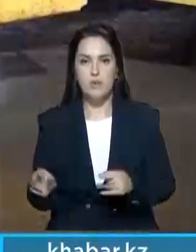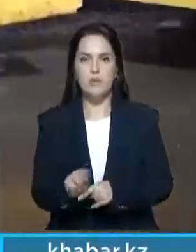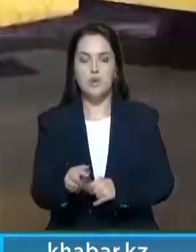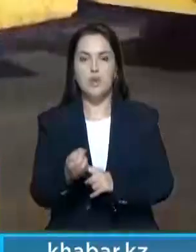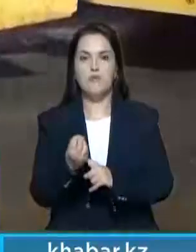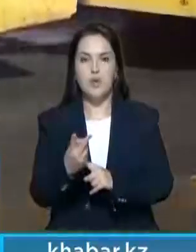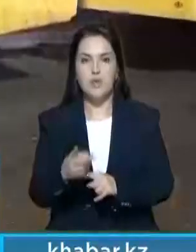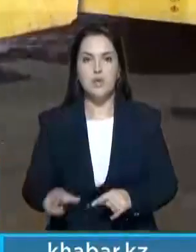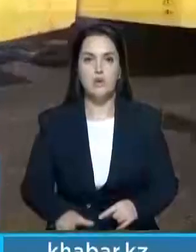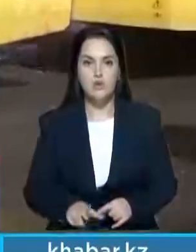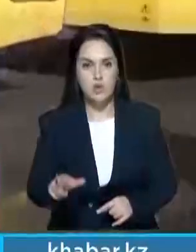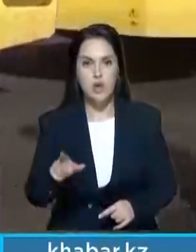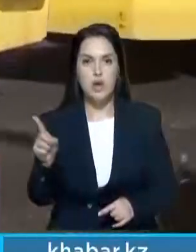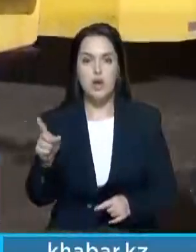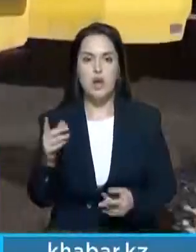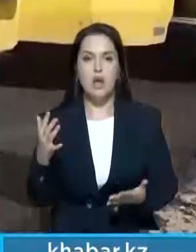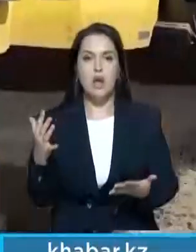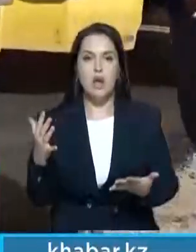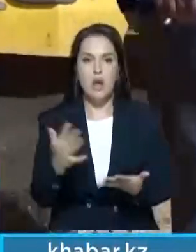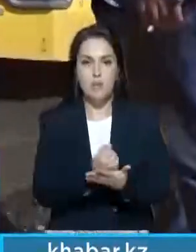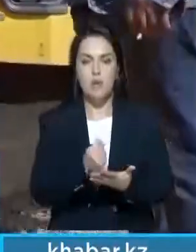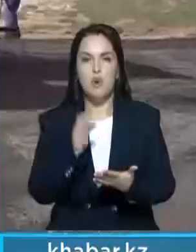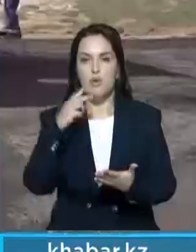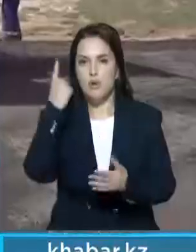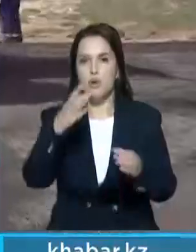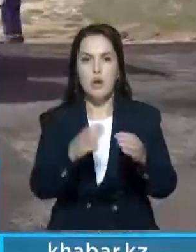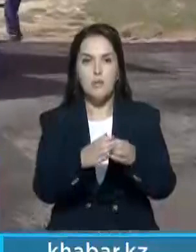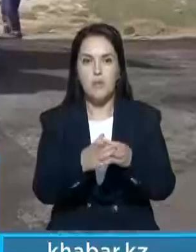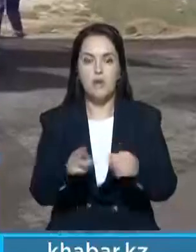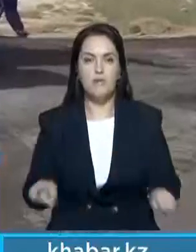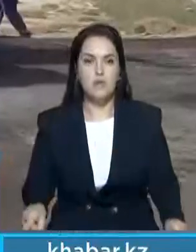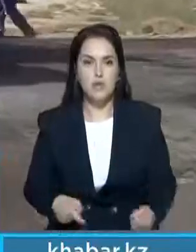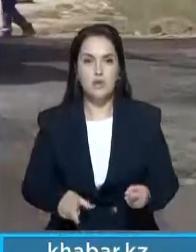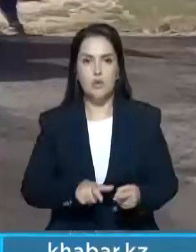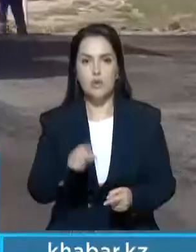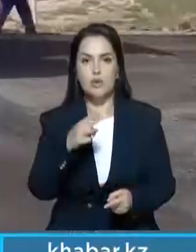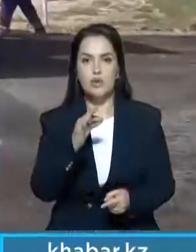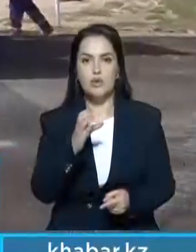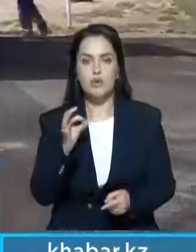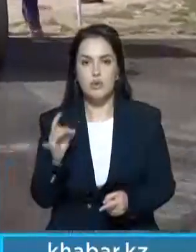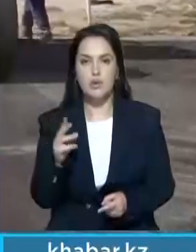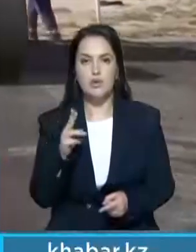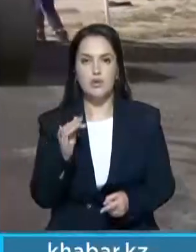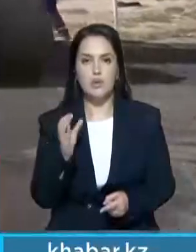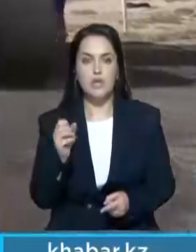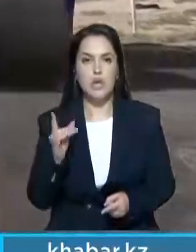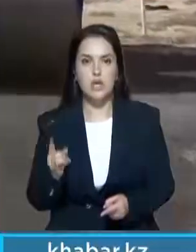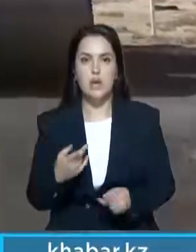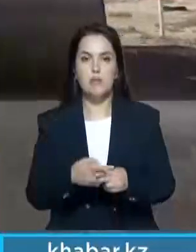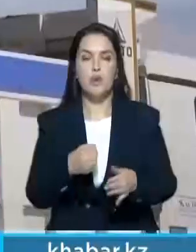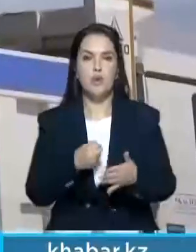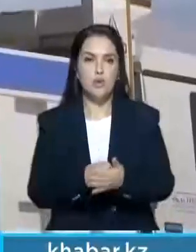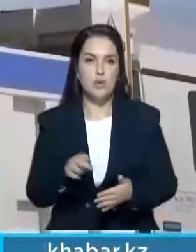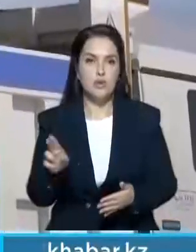районе отремонтируют 12 дорожных участков определили и подрядные компании для восстановления дороги до Сор кульсары в целом до конца